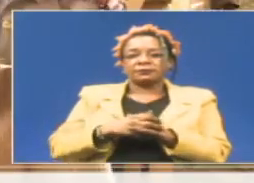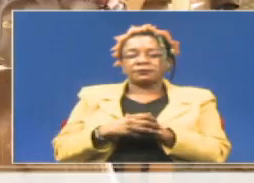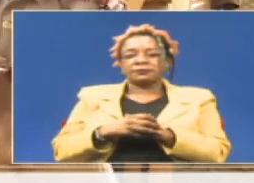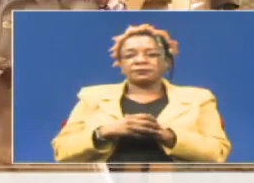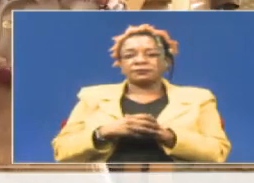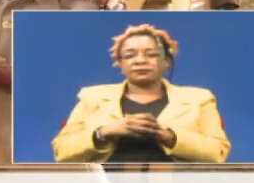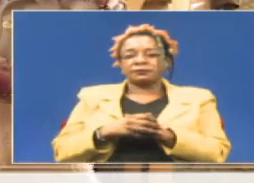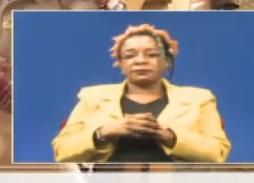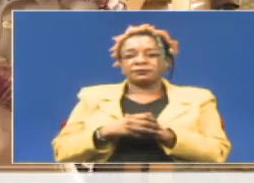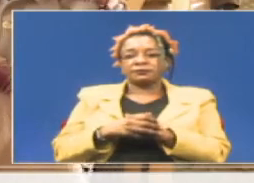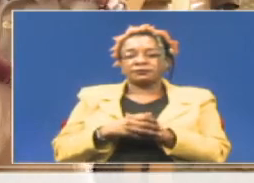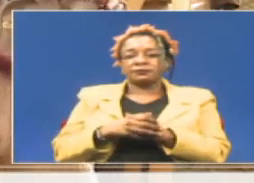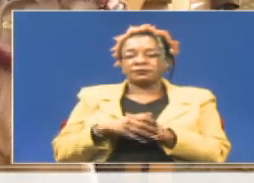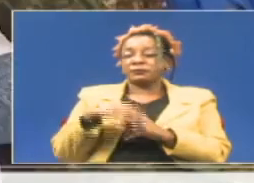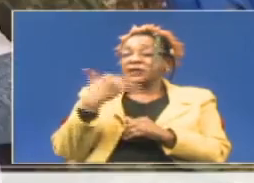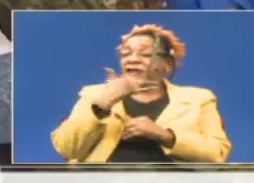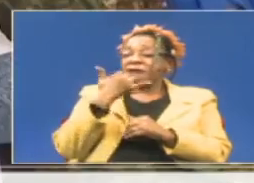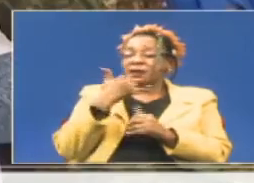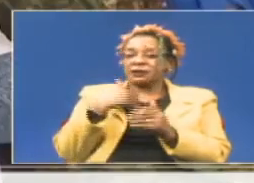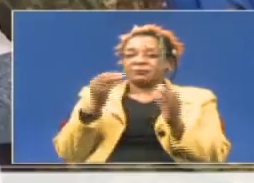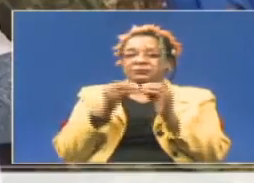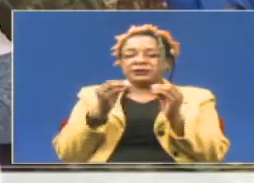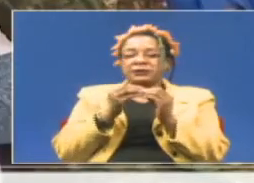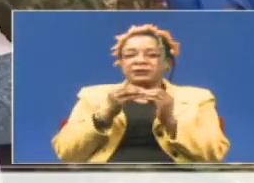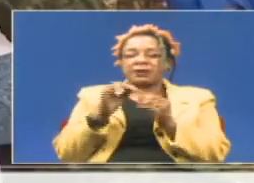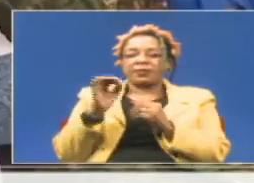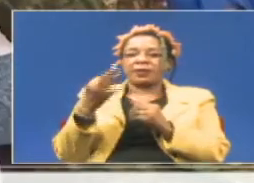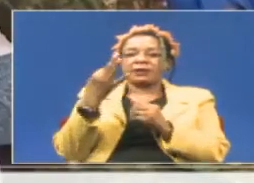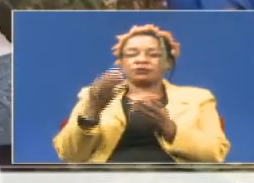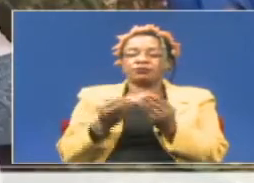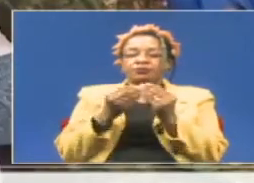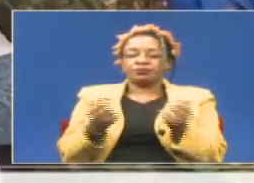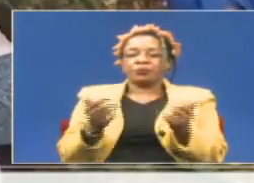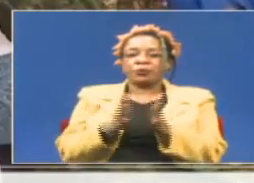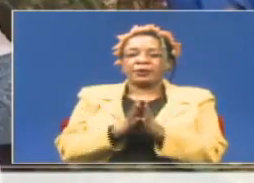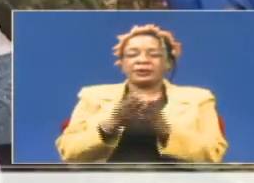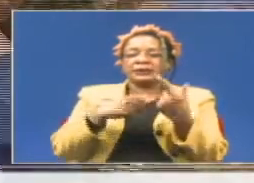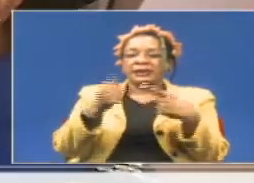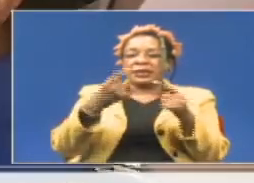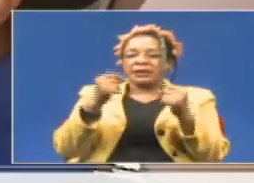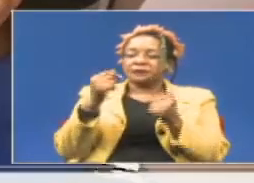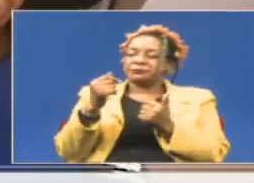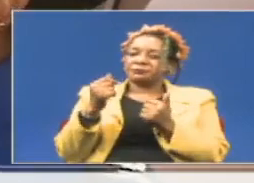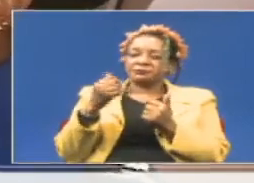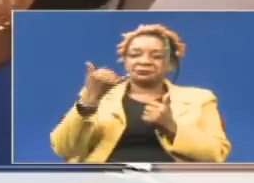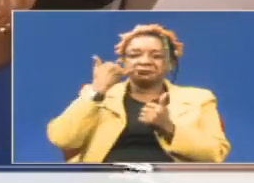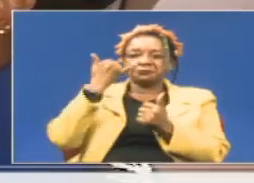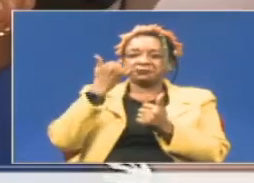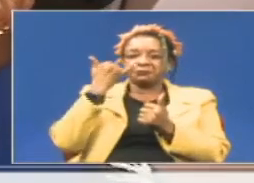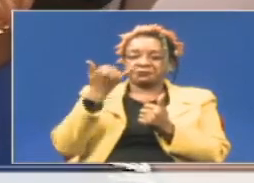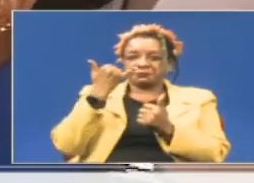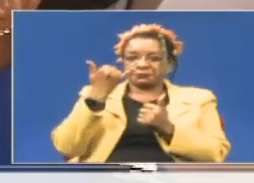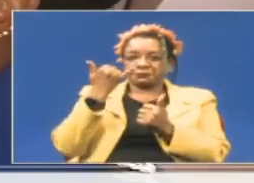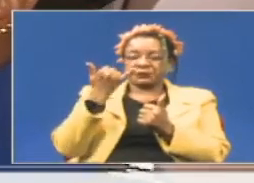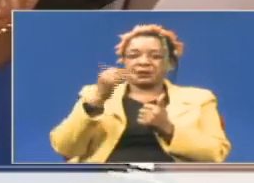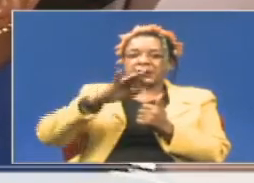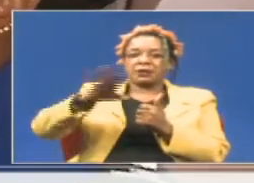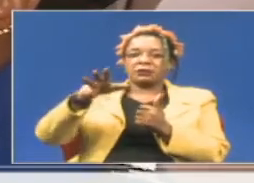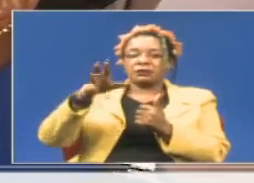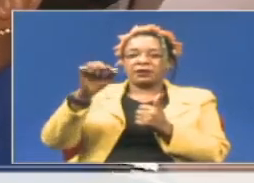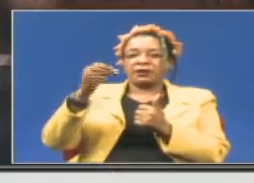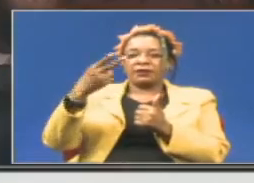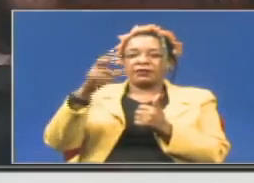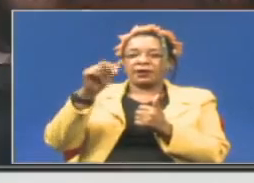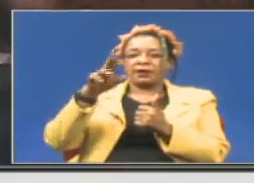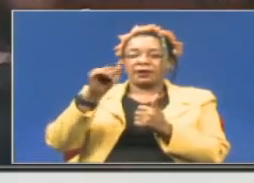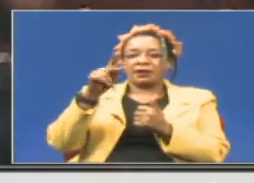Naibu Rais Rigathi Gachagua aliandaa mkutano wa tatu kupigana na uzaji wa pombe haramu na dawa za kulevya katika kaunti ya Tharaka